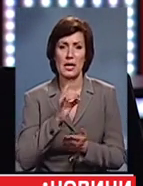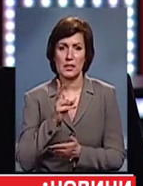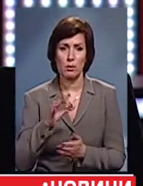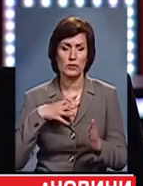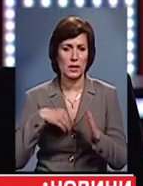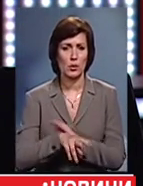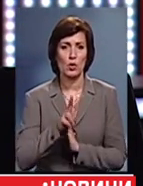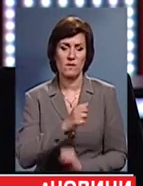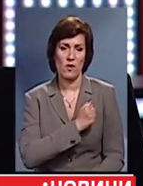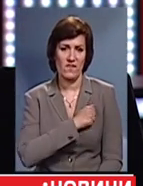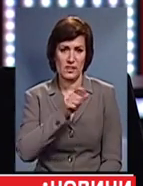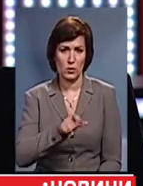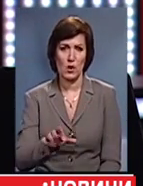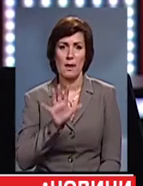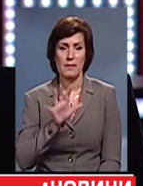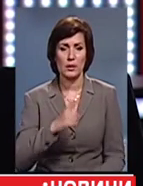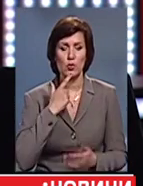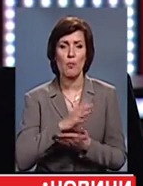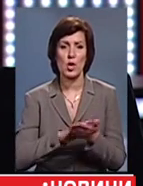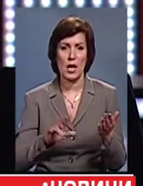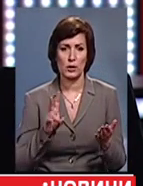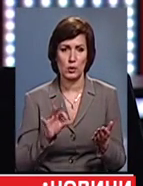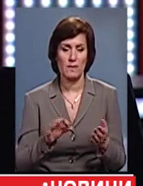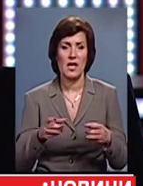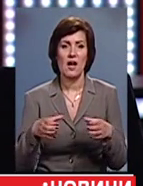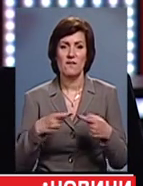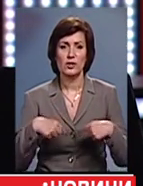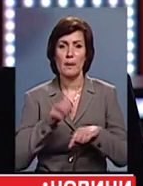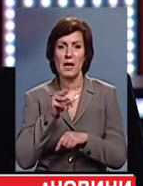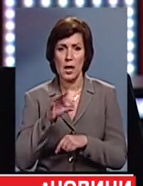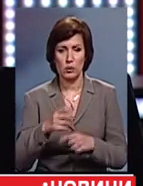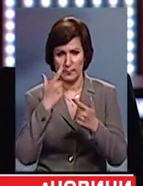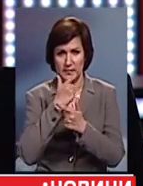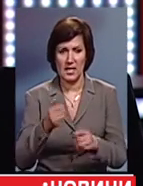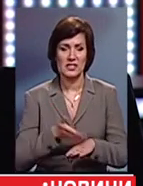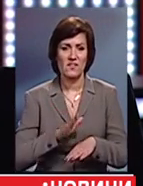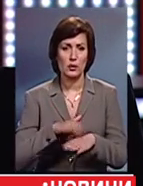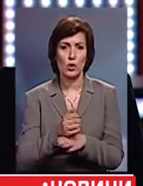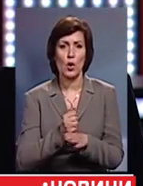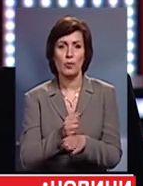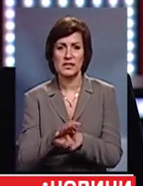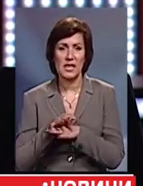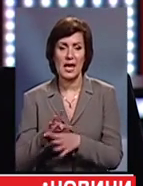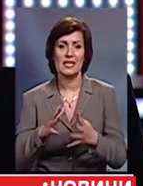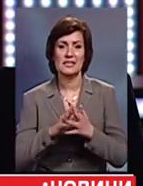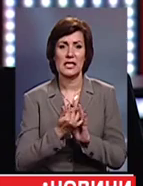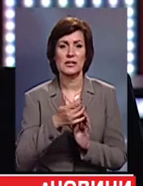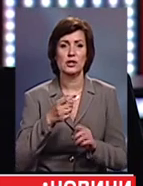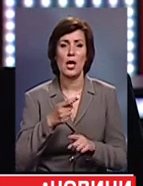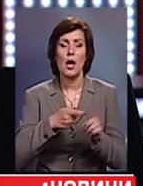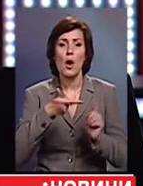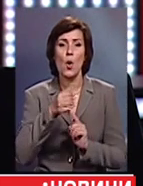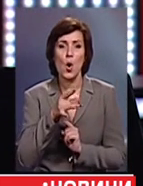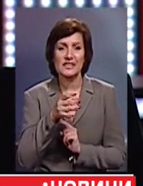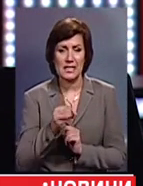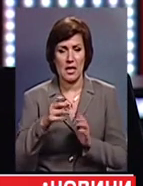Загинуло двоє військових, п'ятеро поранено. У штабі АТО повідомляють, з важкої артилерії бойовики обстріляли селище Гостре на